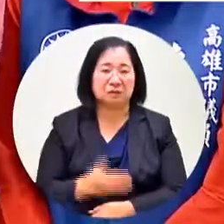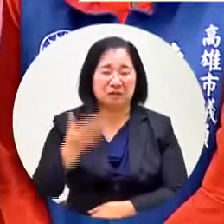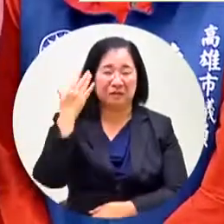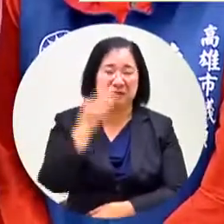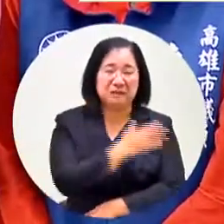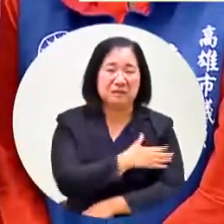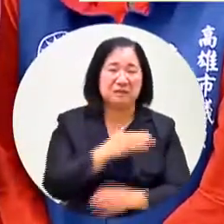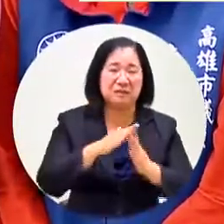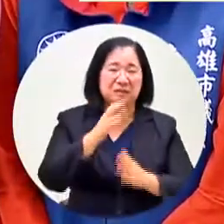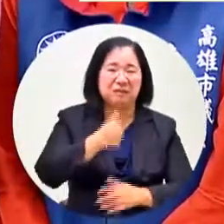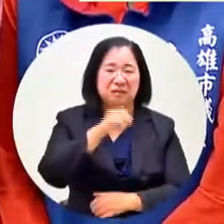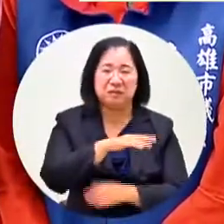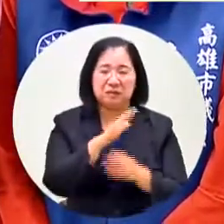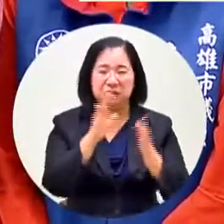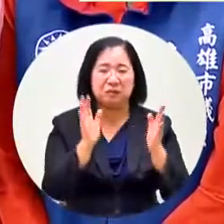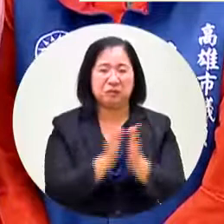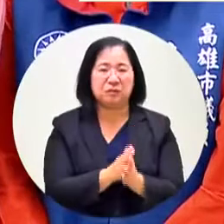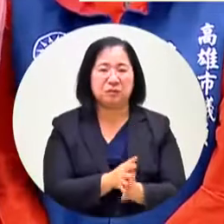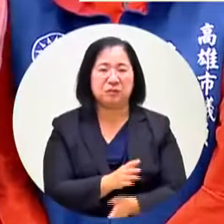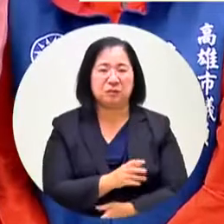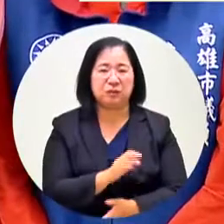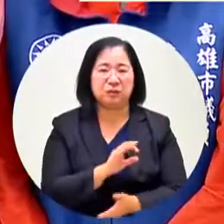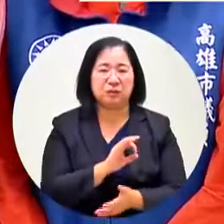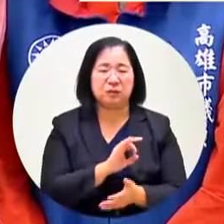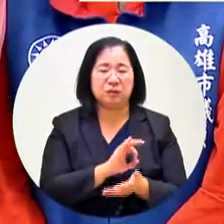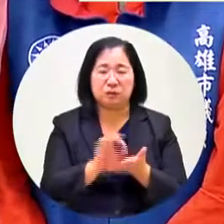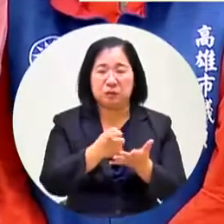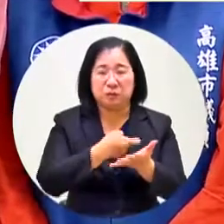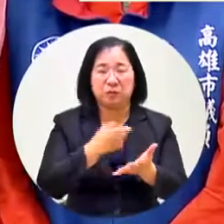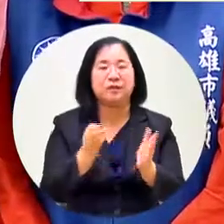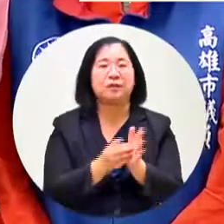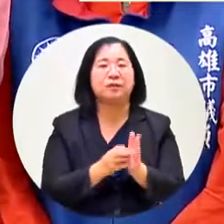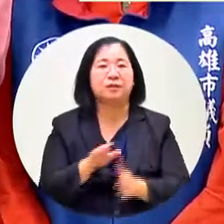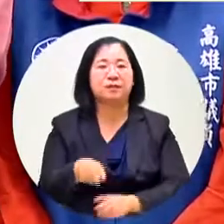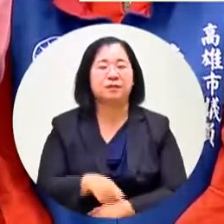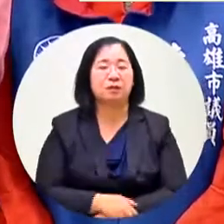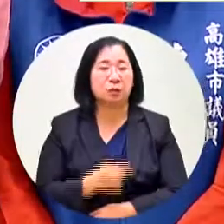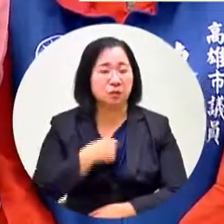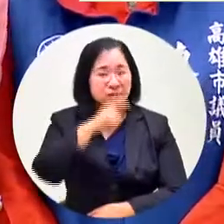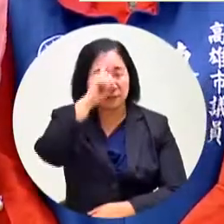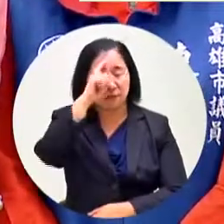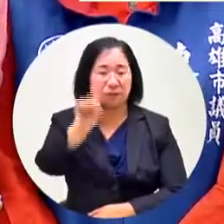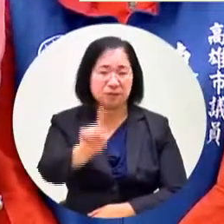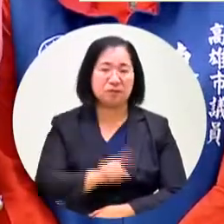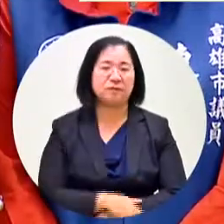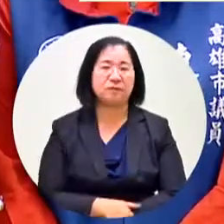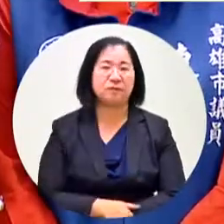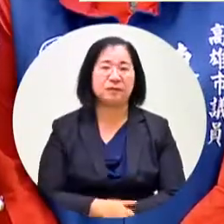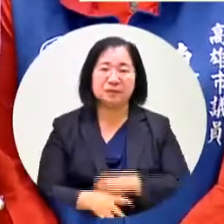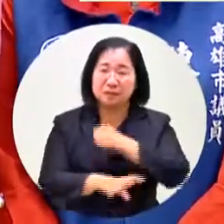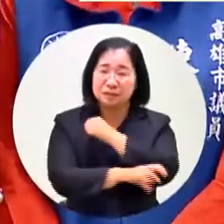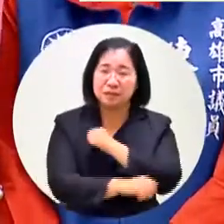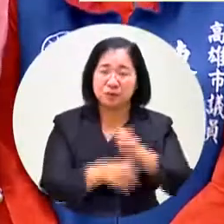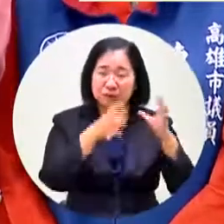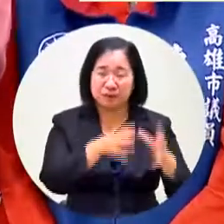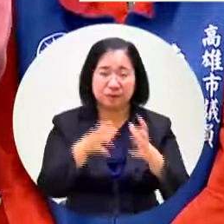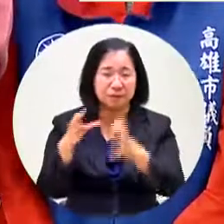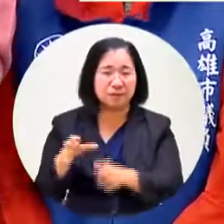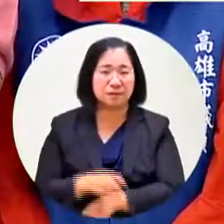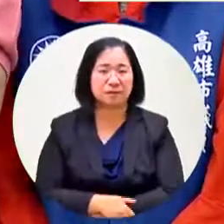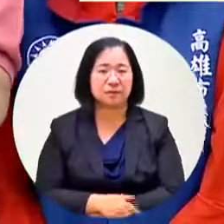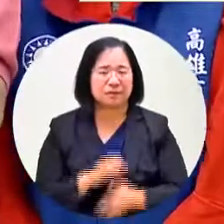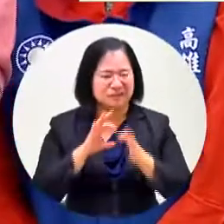内对高雄投入了重大建设，却被当时的市长剪彩剪光了